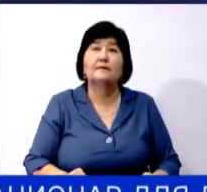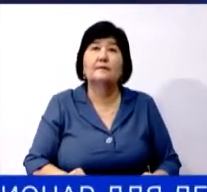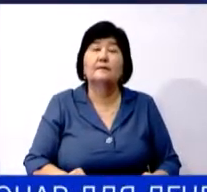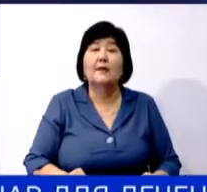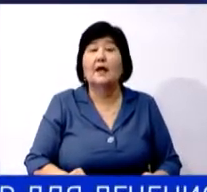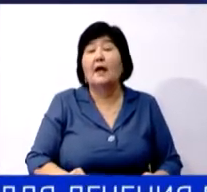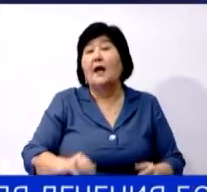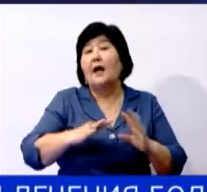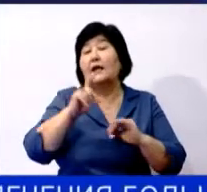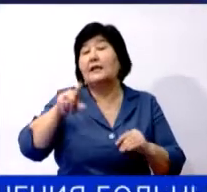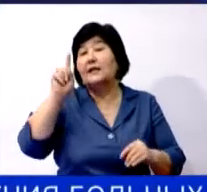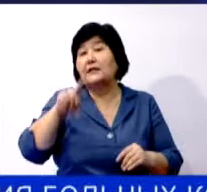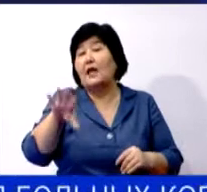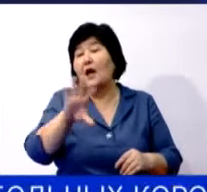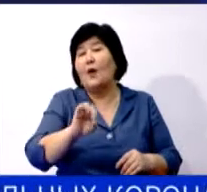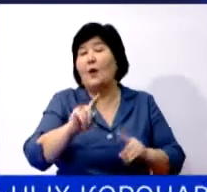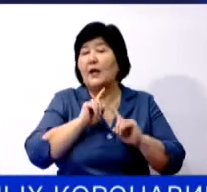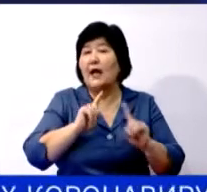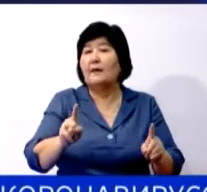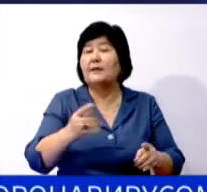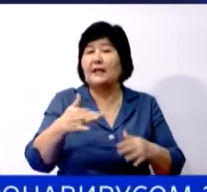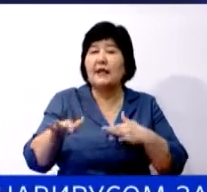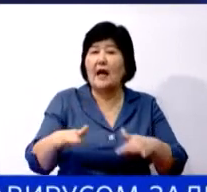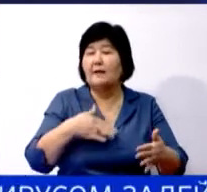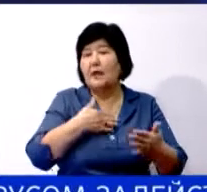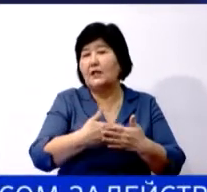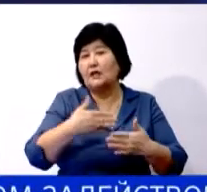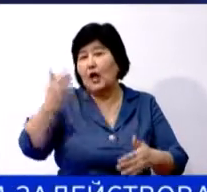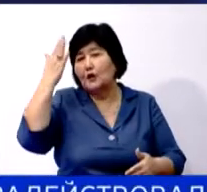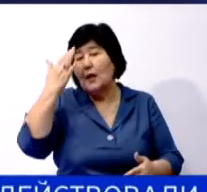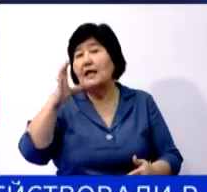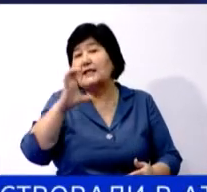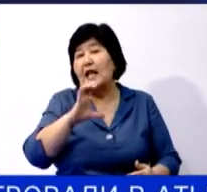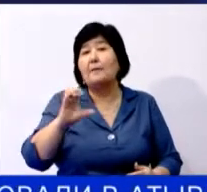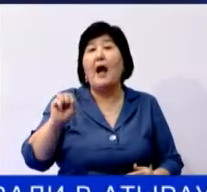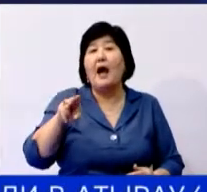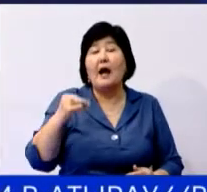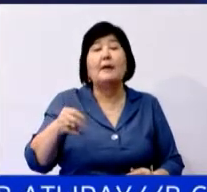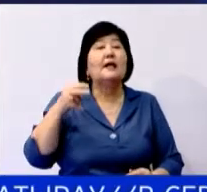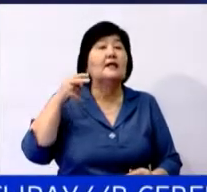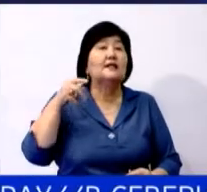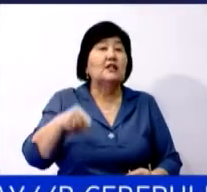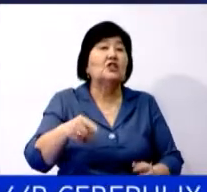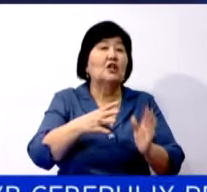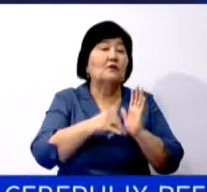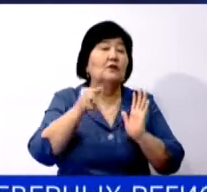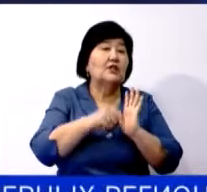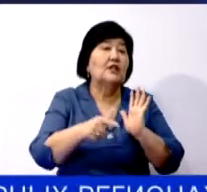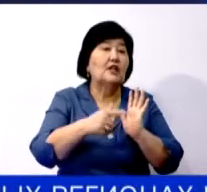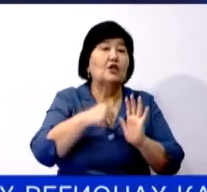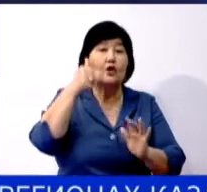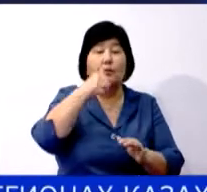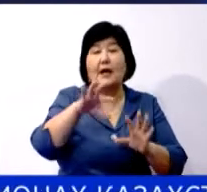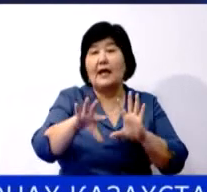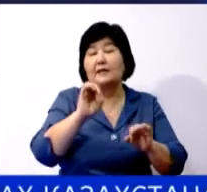сельчане зная о коммуникабельности и организаторских способностях солим и оппой 1967 году